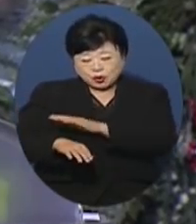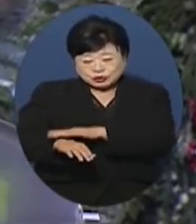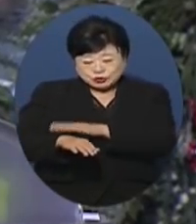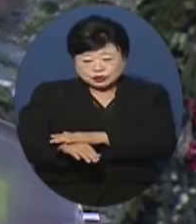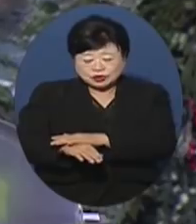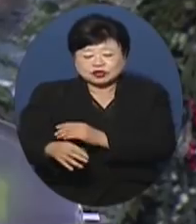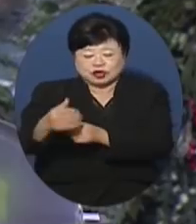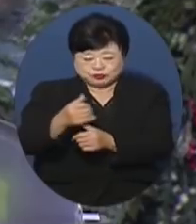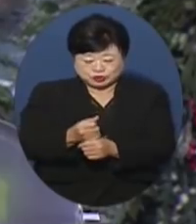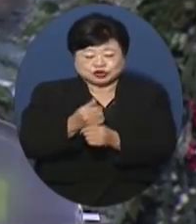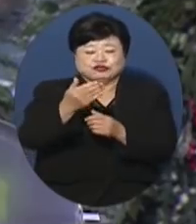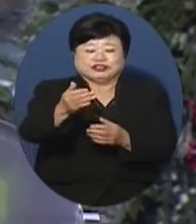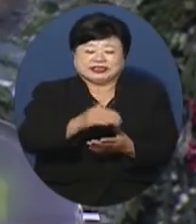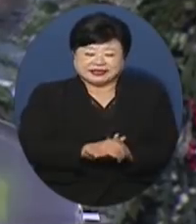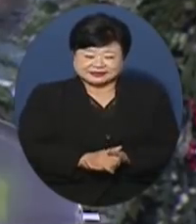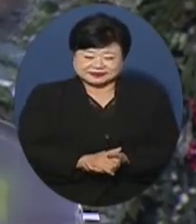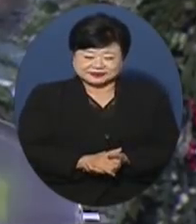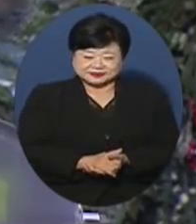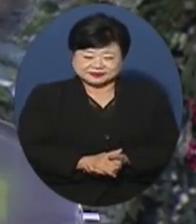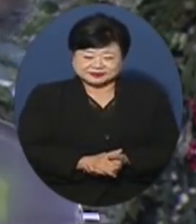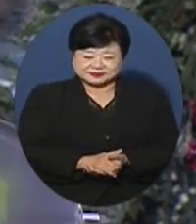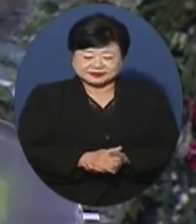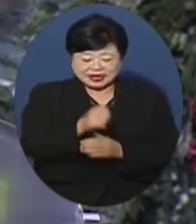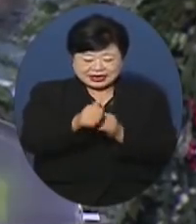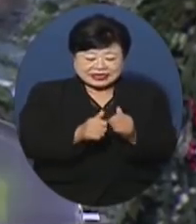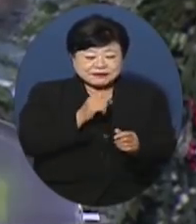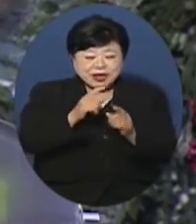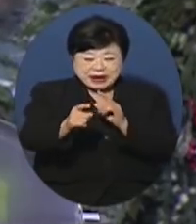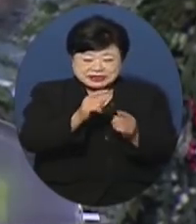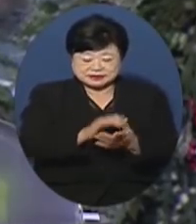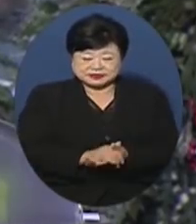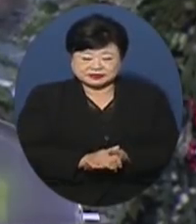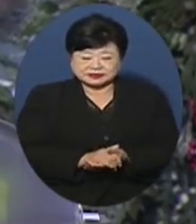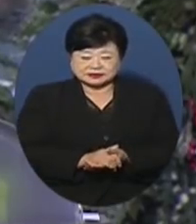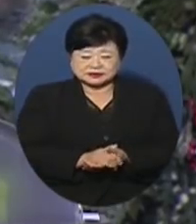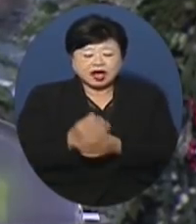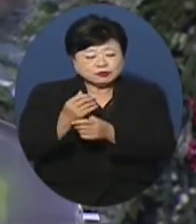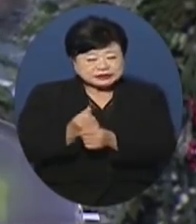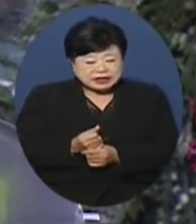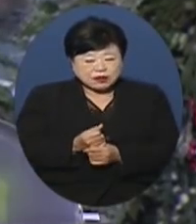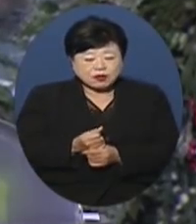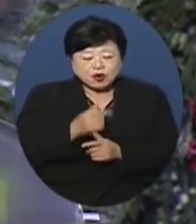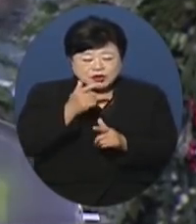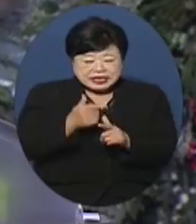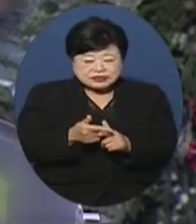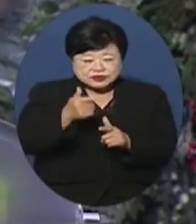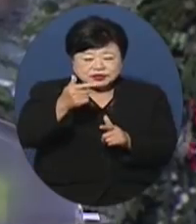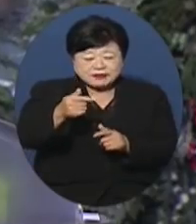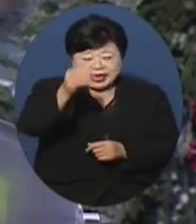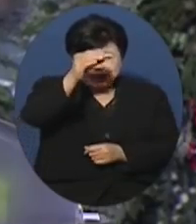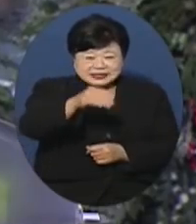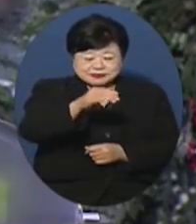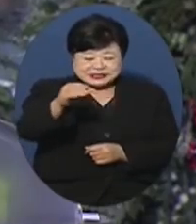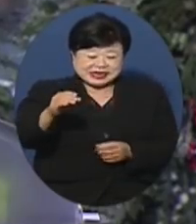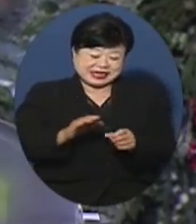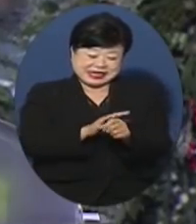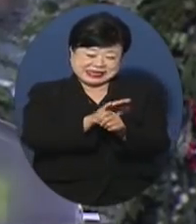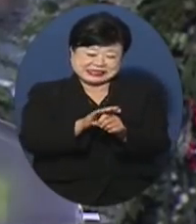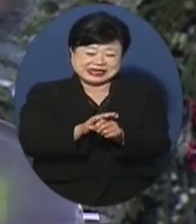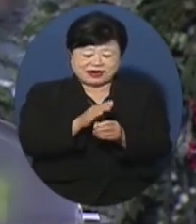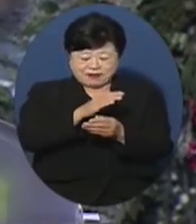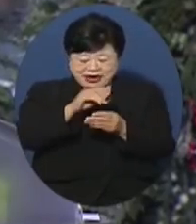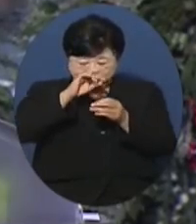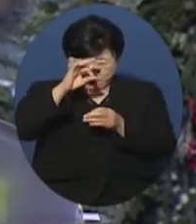오른손으로 너를 붙들리라. 하나님의 말씀은 붙잡고 예수님의 십자가 사랑을